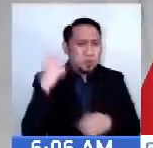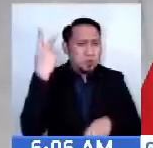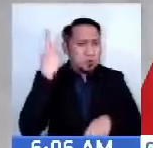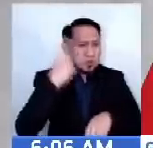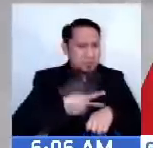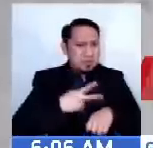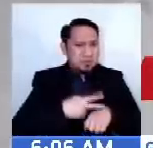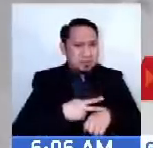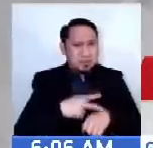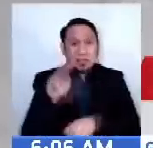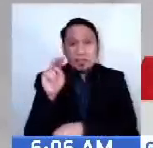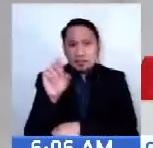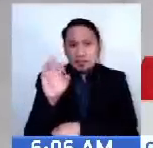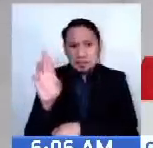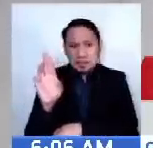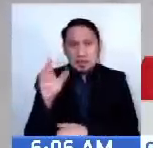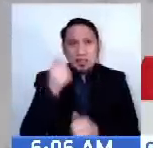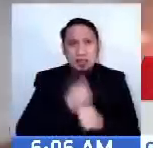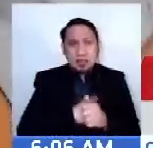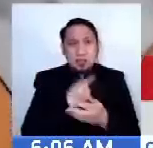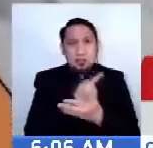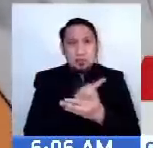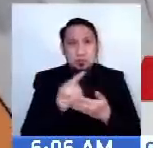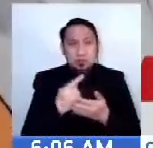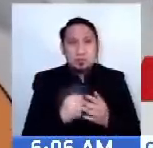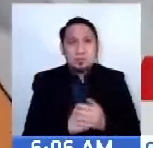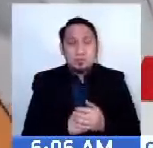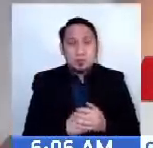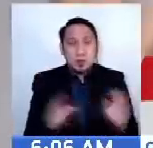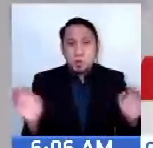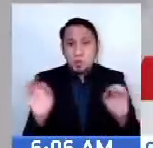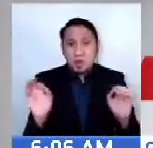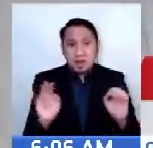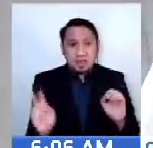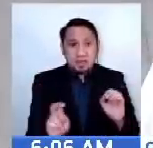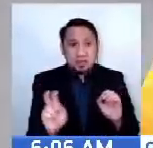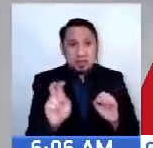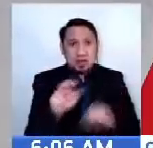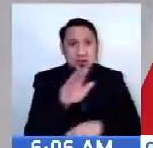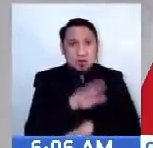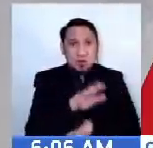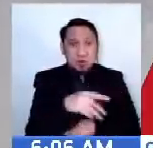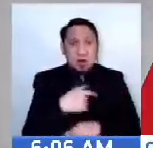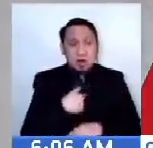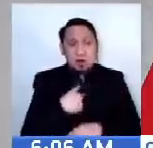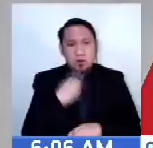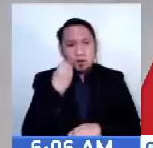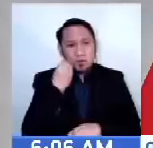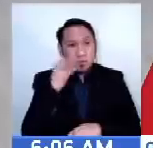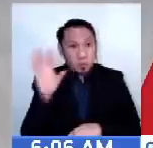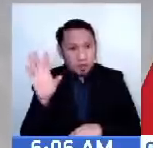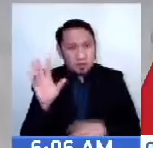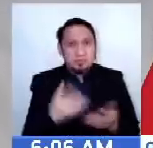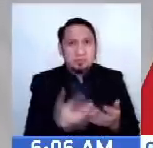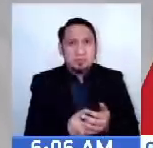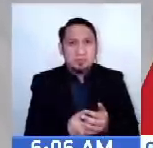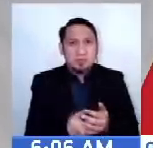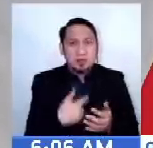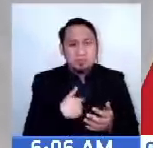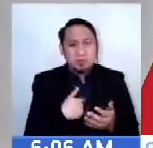Since walang biyahe sa hapon, which is mostly the time na umuwi ako, or most often the time na umuwi